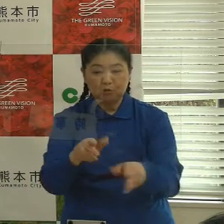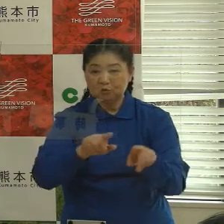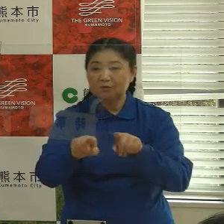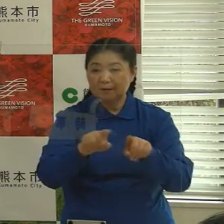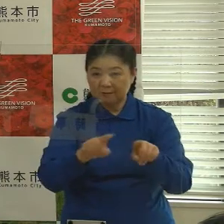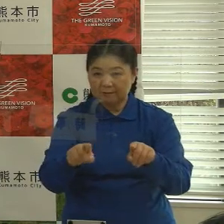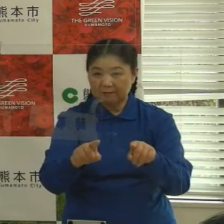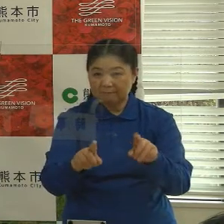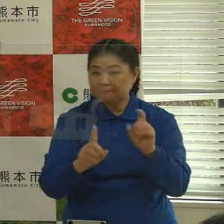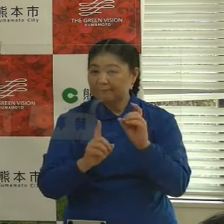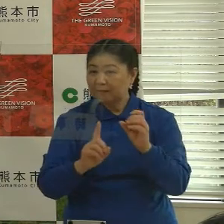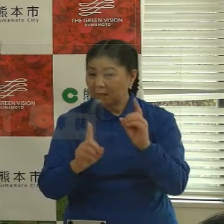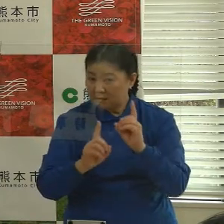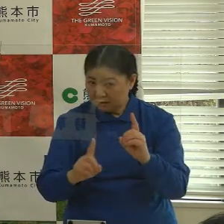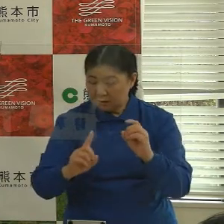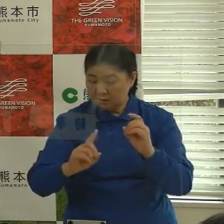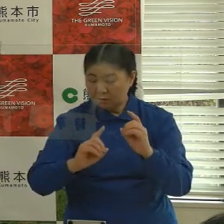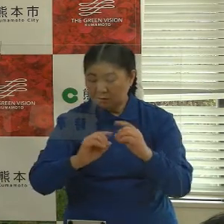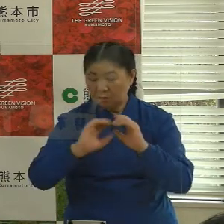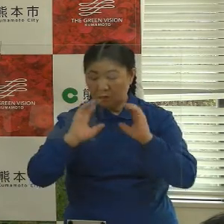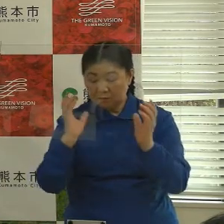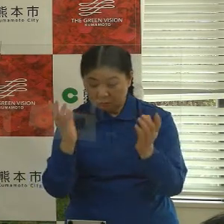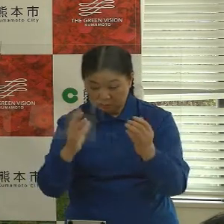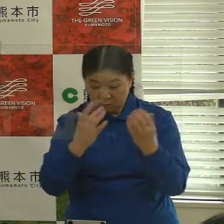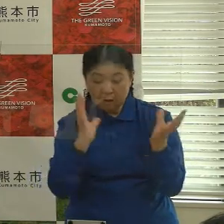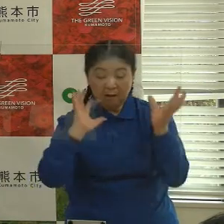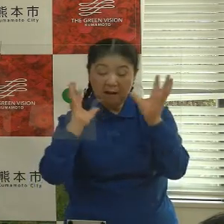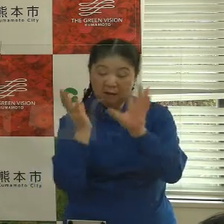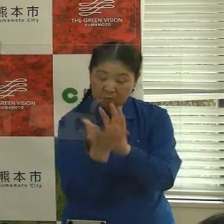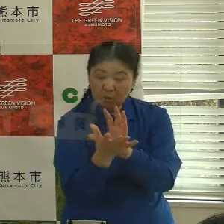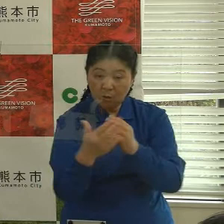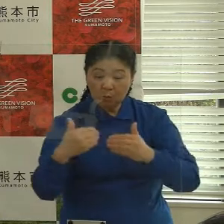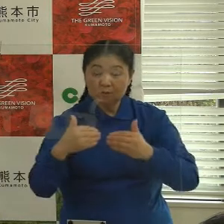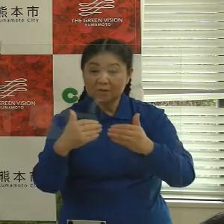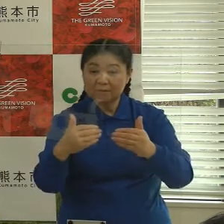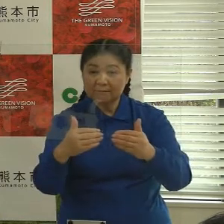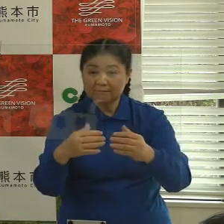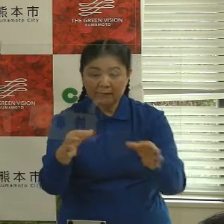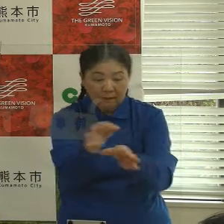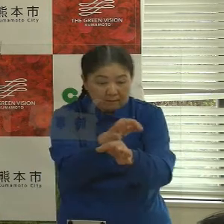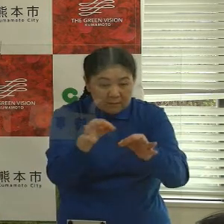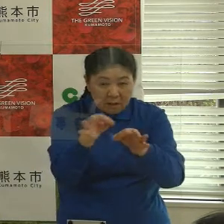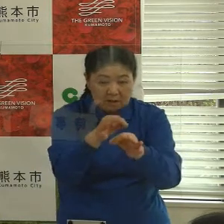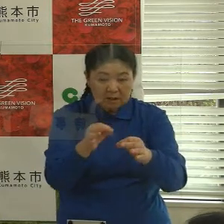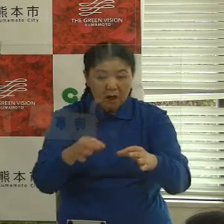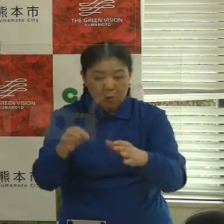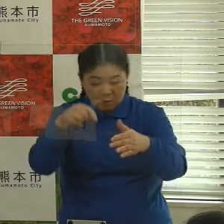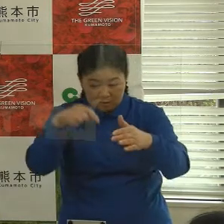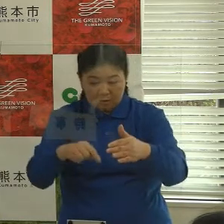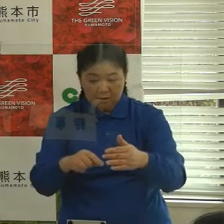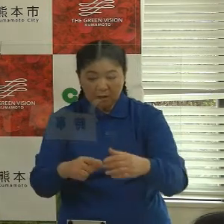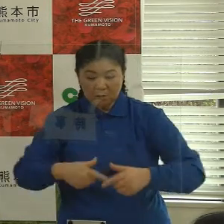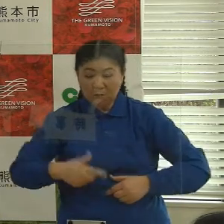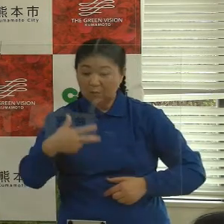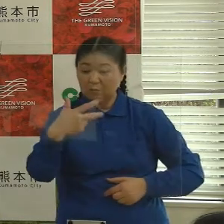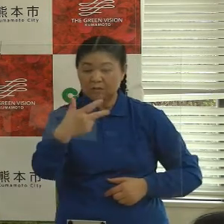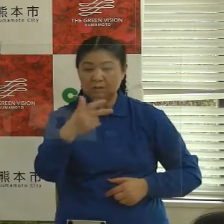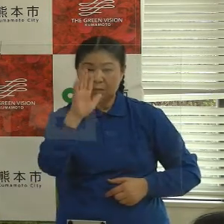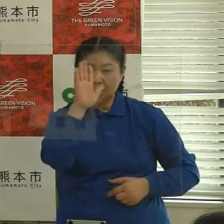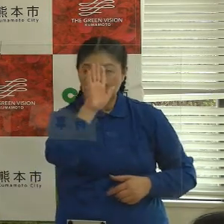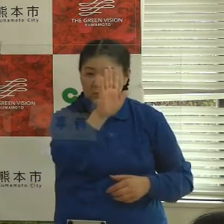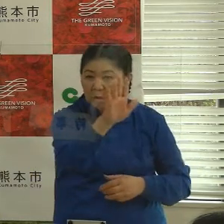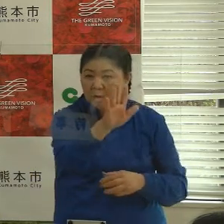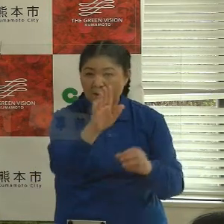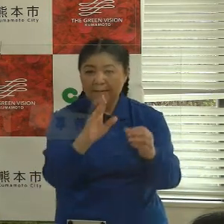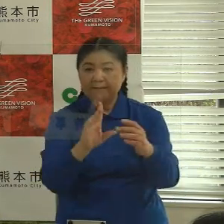策、デジタルトランスフォーメーションの推進また財政運営などいずれも本市の将来に関わる重要